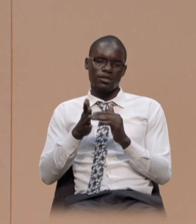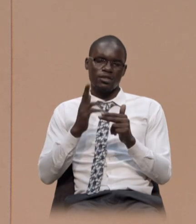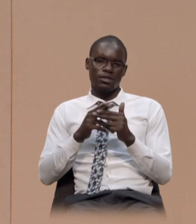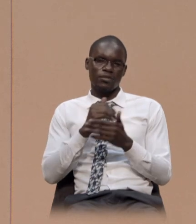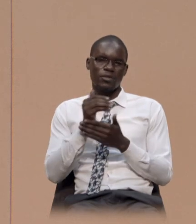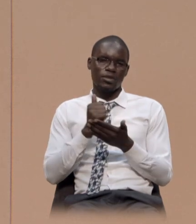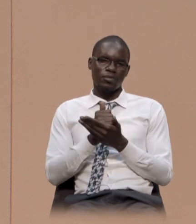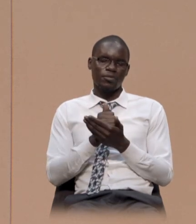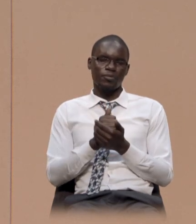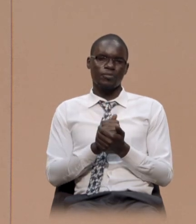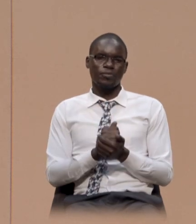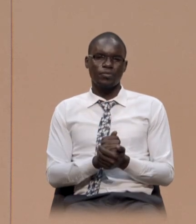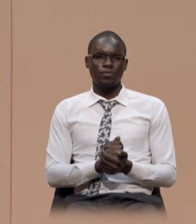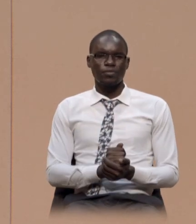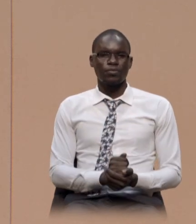wetu. Amen.